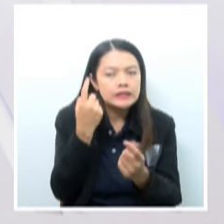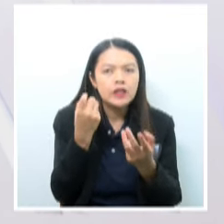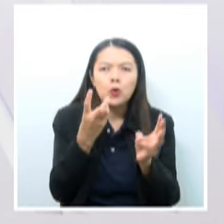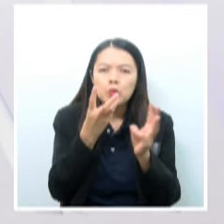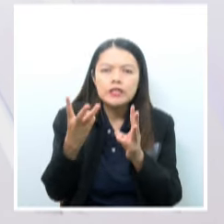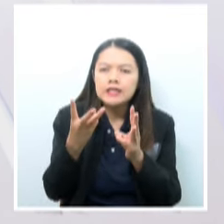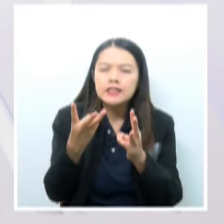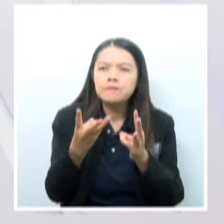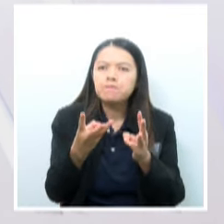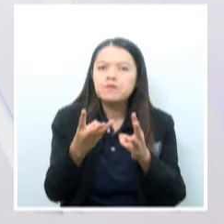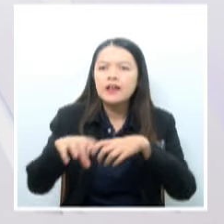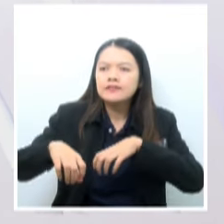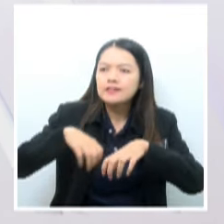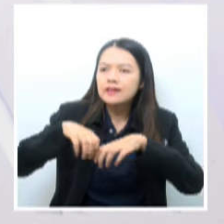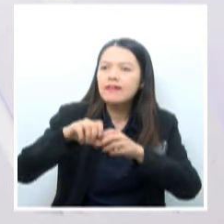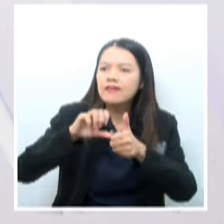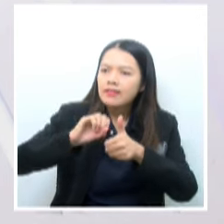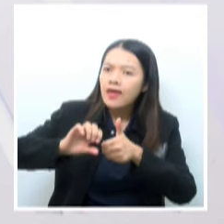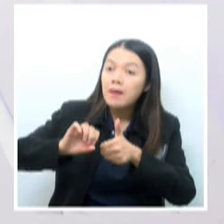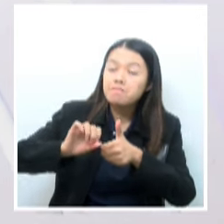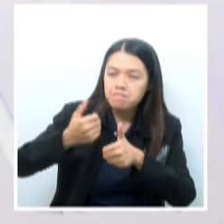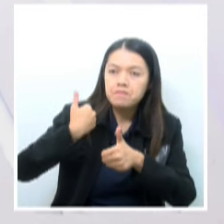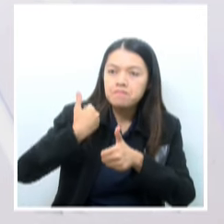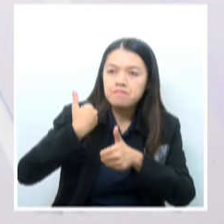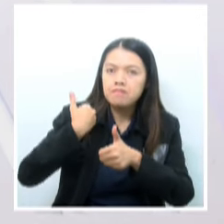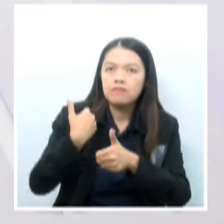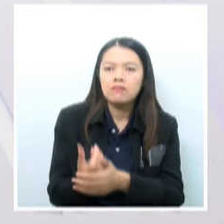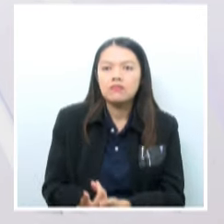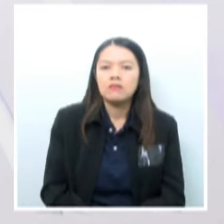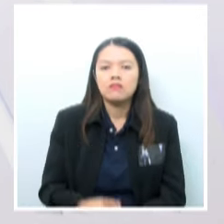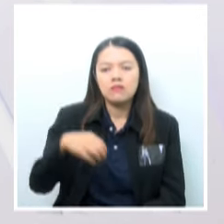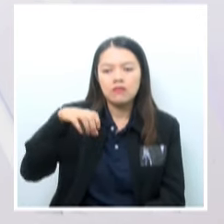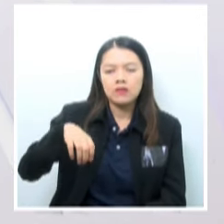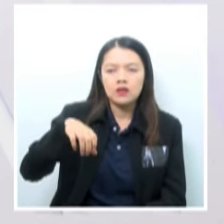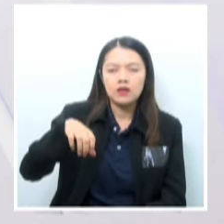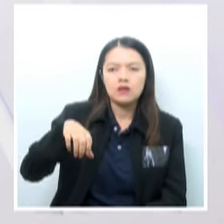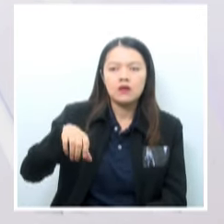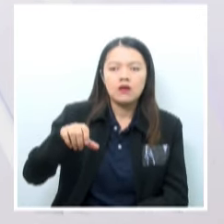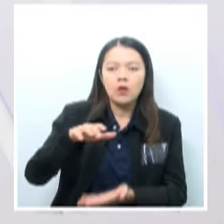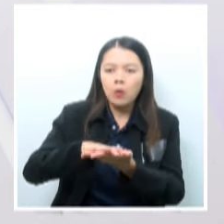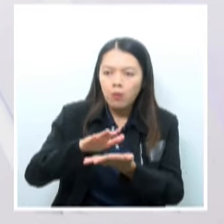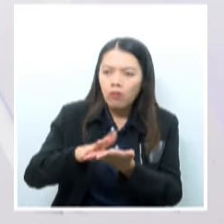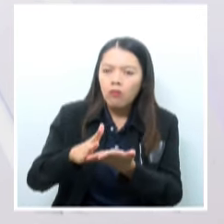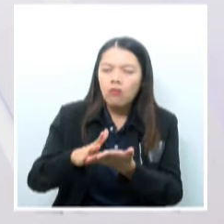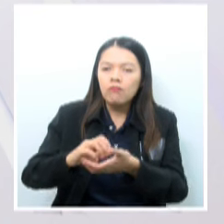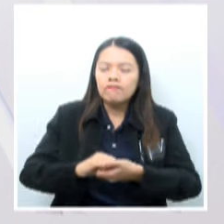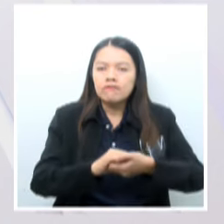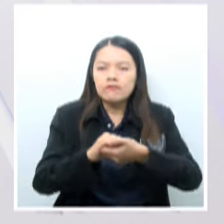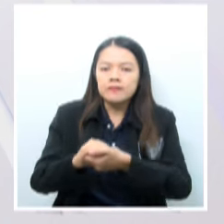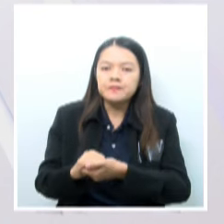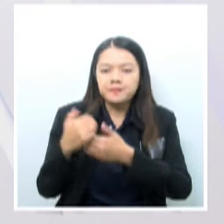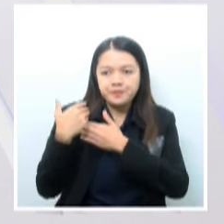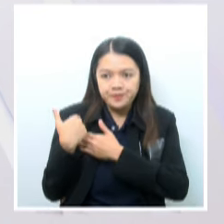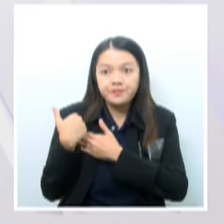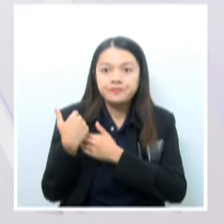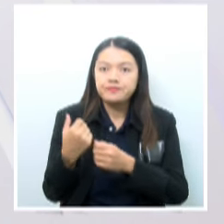รือเป็นข้อเหมือนข้อเสนอแนะเพิ่มเติมอะค่ะที่อยากให้ทางเขตพื้นที่หรือทางสถานศึกษาค่ะได้ร่วมมือร่วมใจกันลดภาระกับ